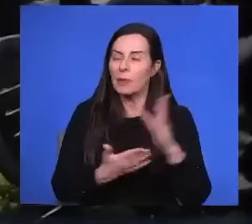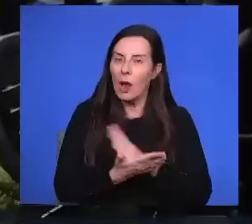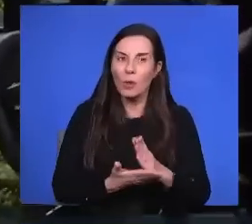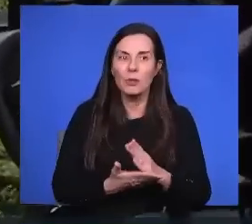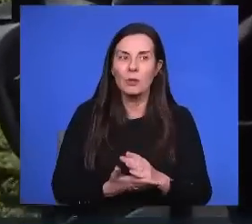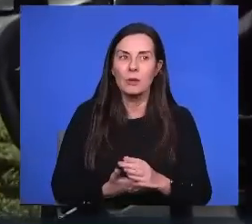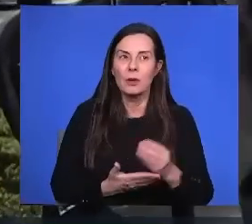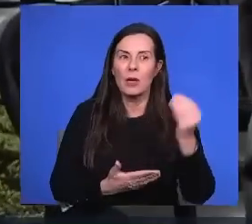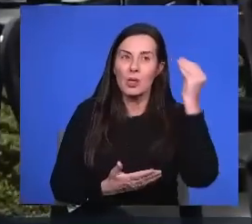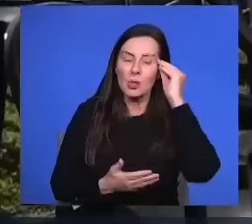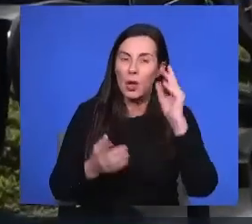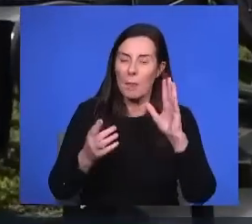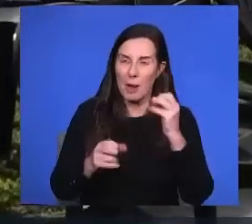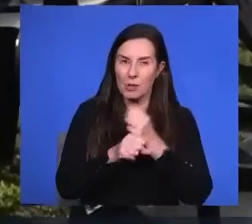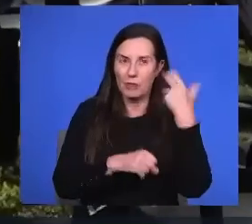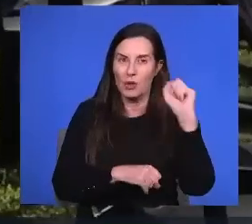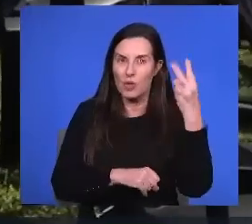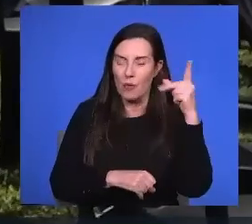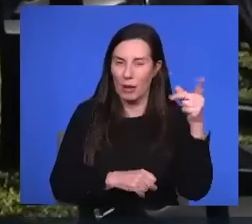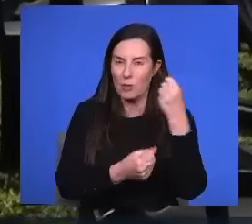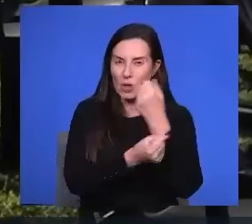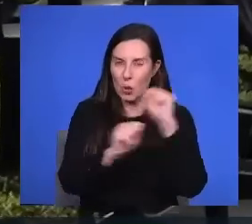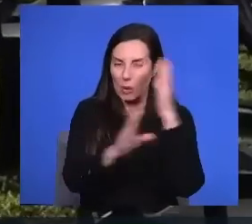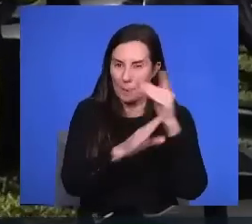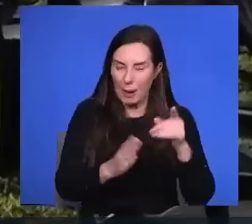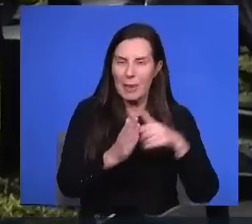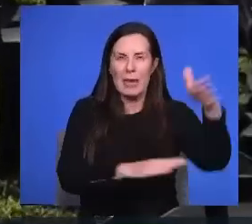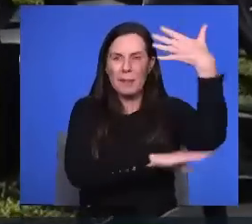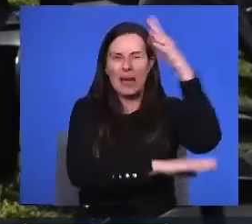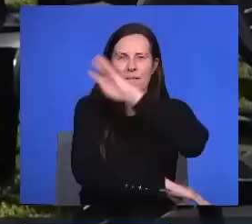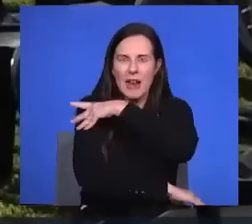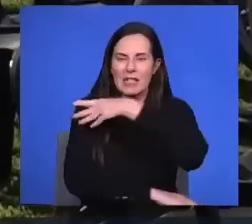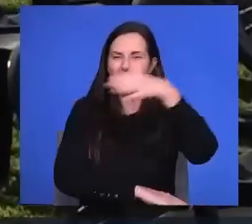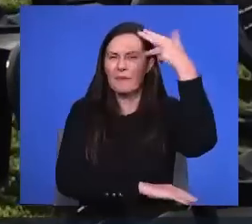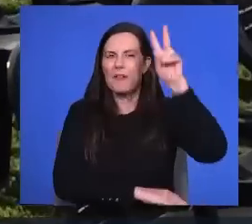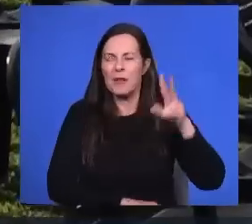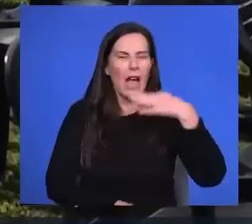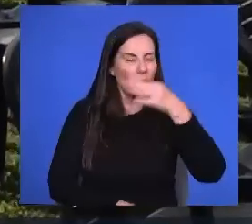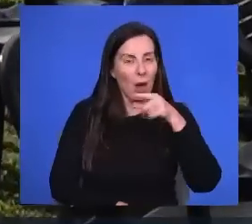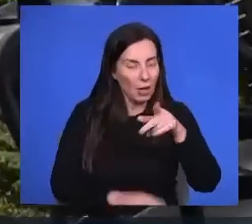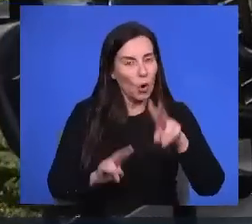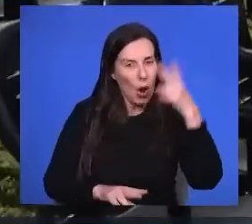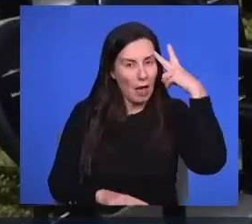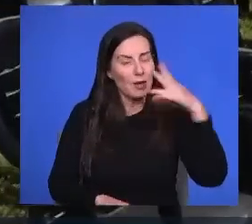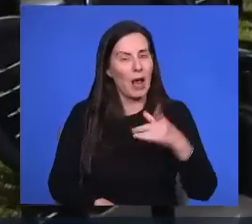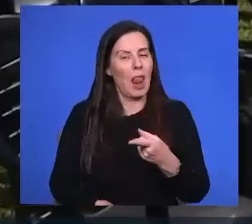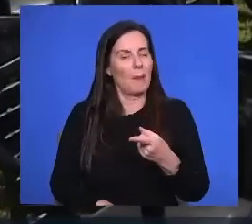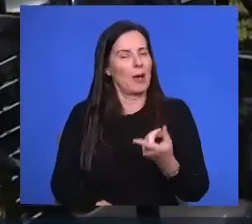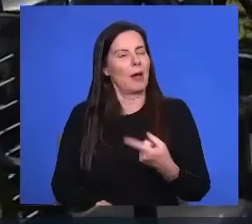זוכרים את התמונות לפני שבועיים, מהבית של קרים יונס, עם דגלי פלסטין, דגלי פתח, נאומים. אתה יכול להבין למה זה